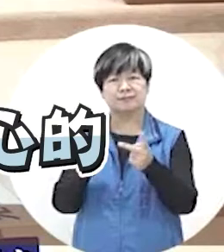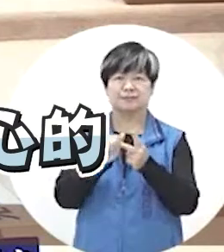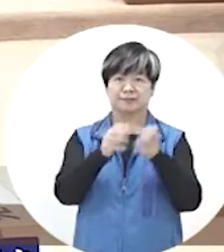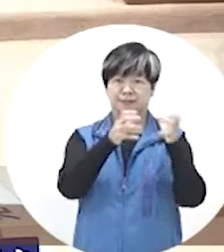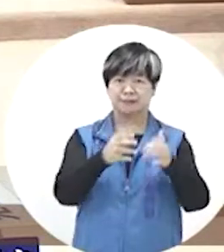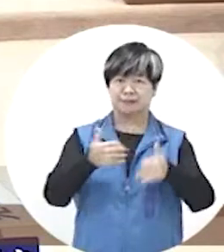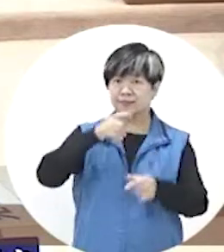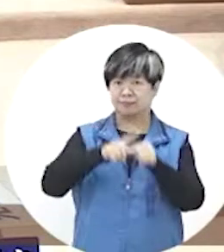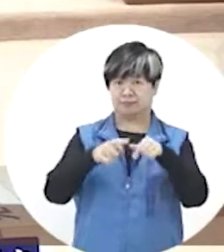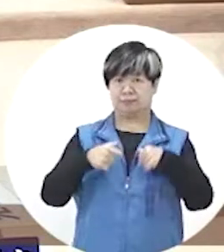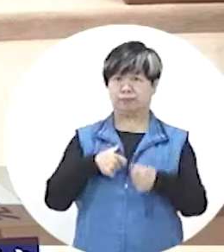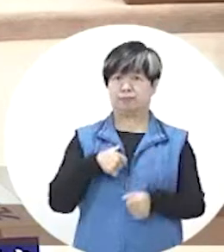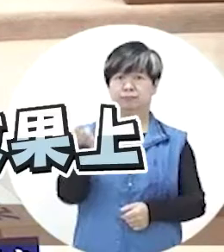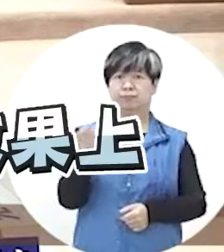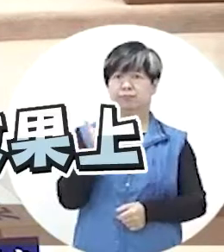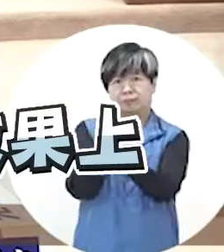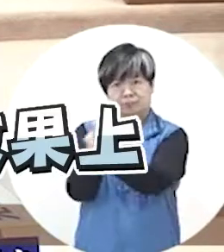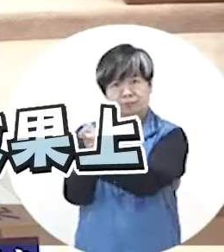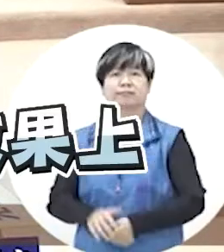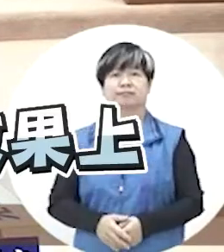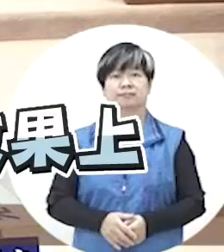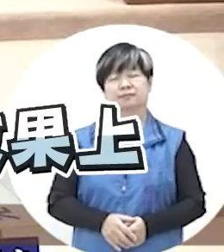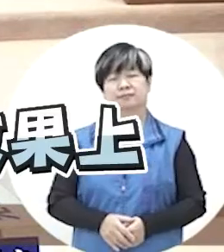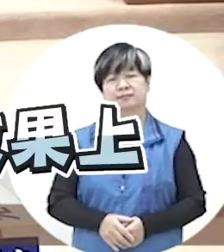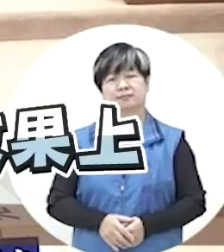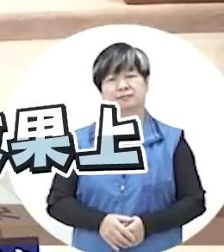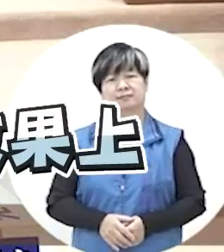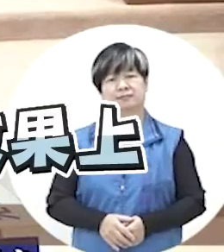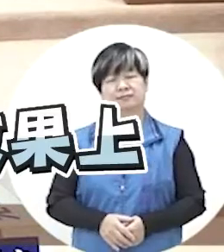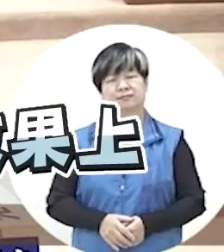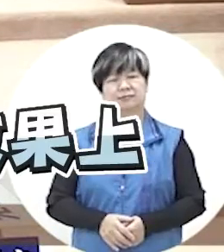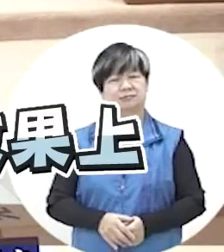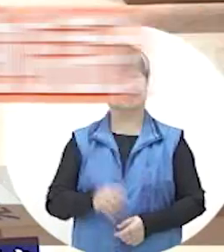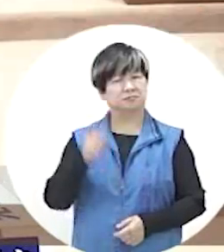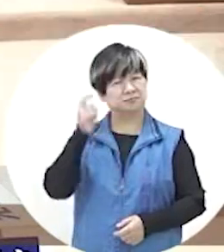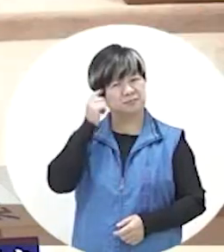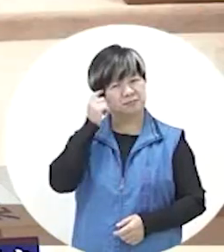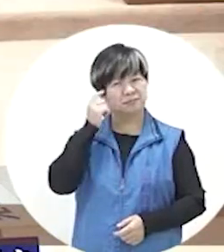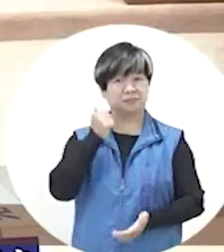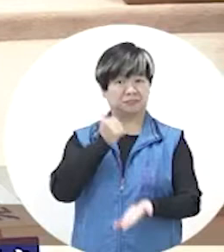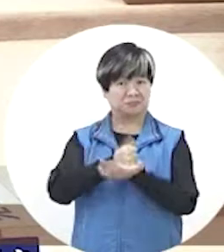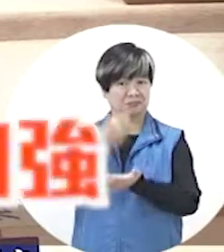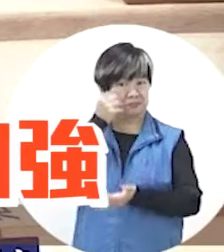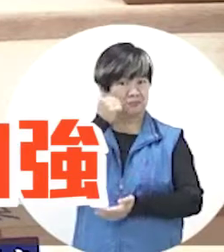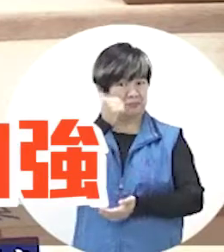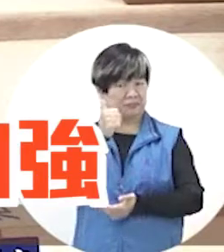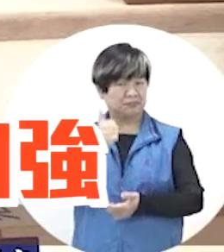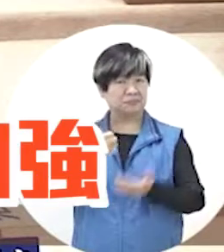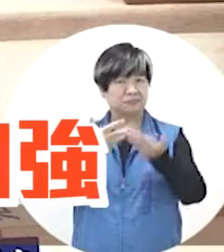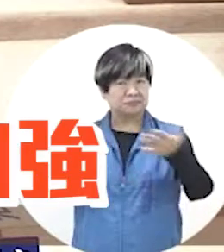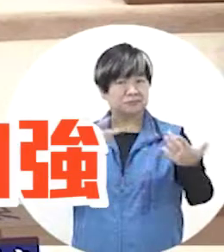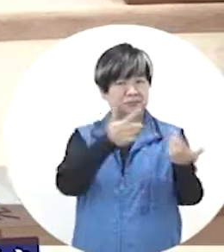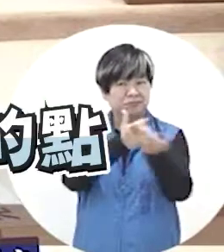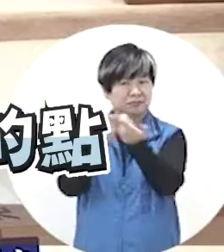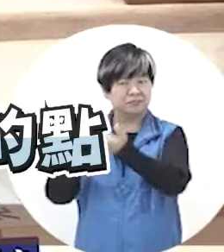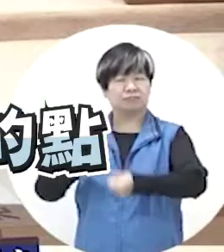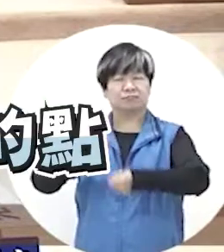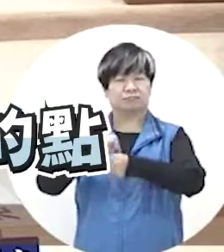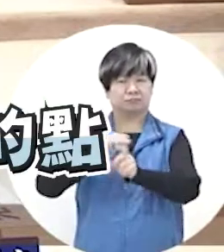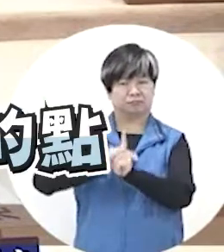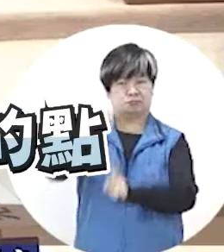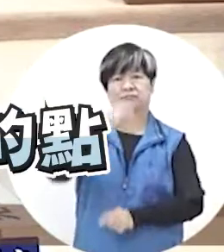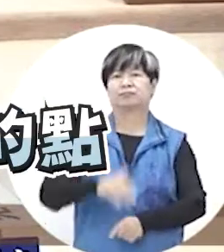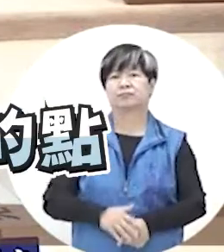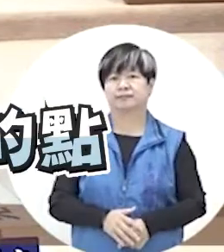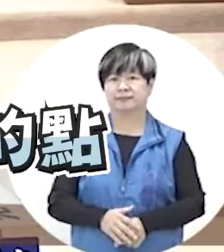中心的，通通都可以啊，跟他们结合嘛。不然真的我觉得在这个效果上，如果有多结合的话，效果上可以更加加强。那还有一个我觉